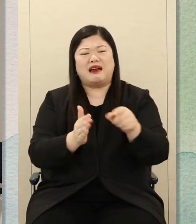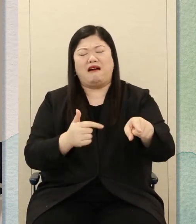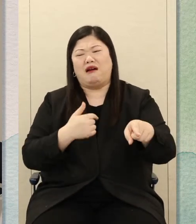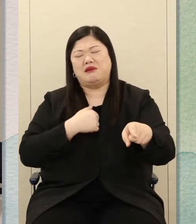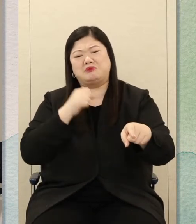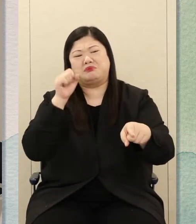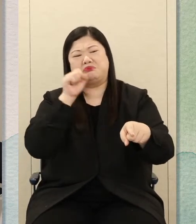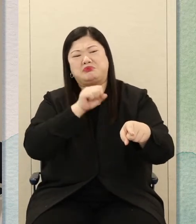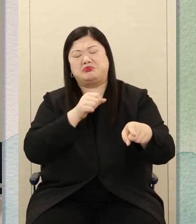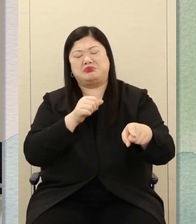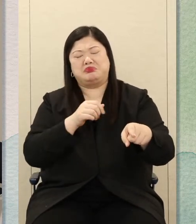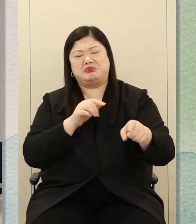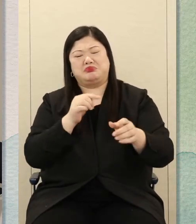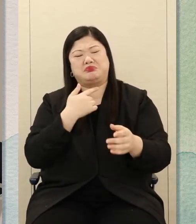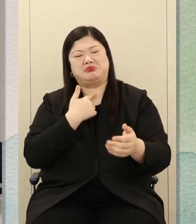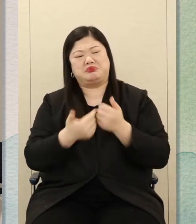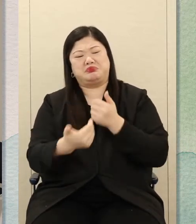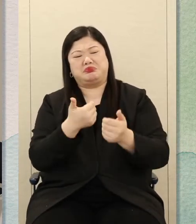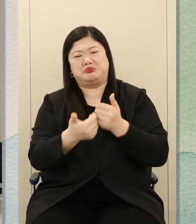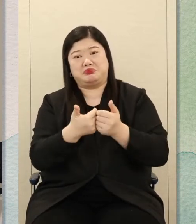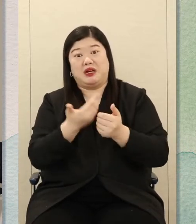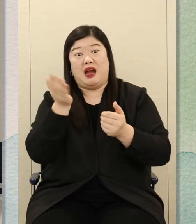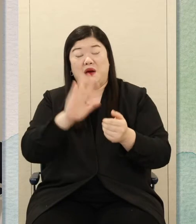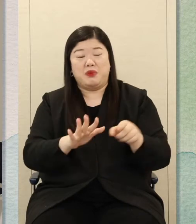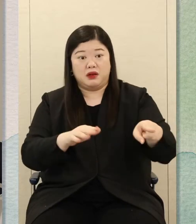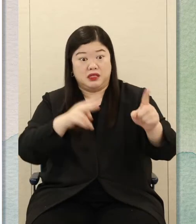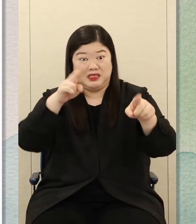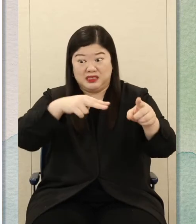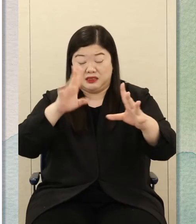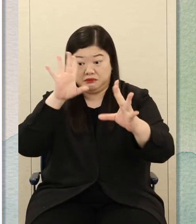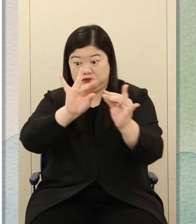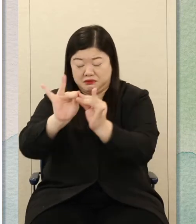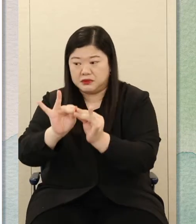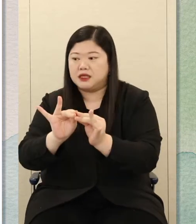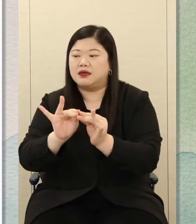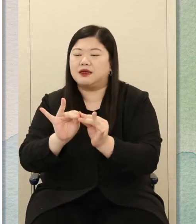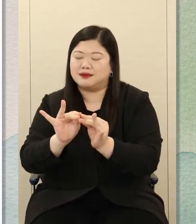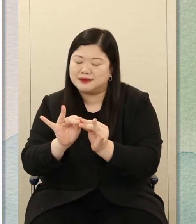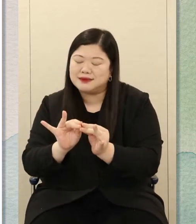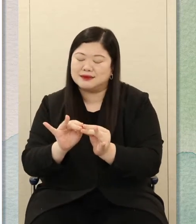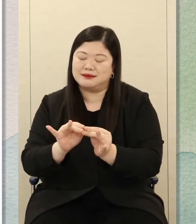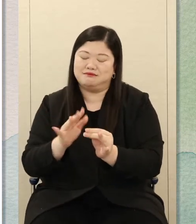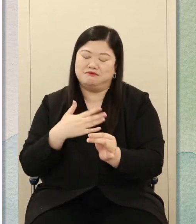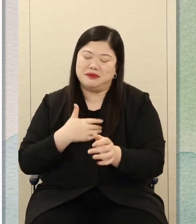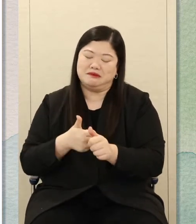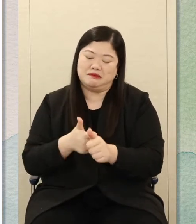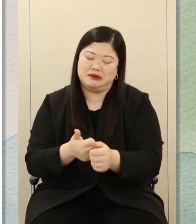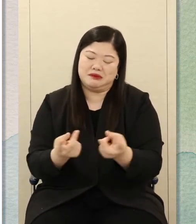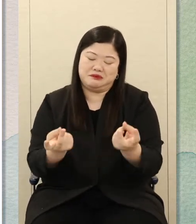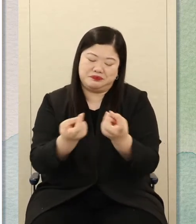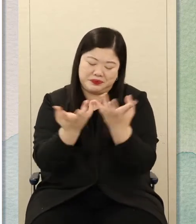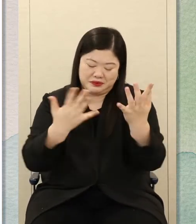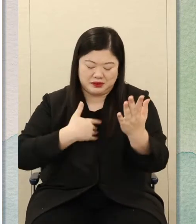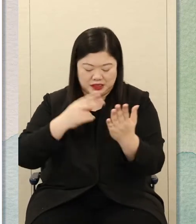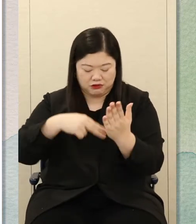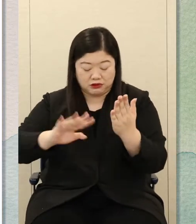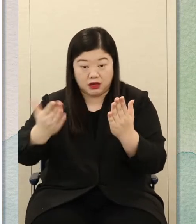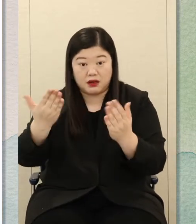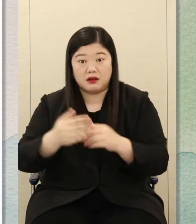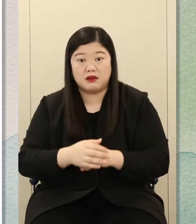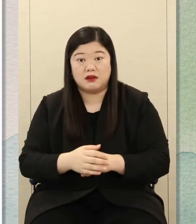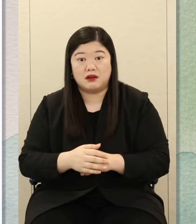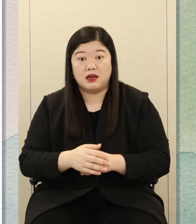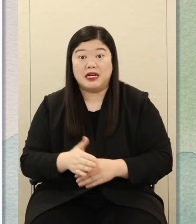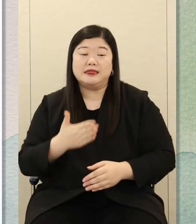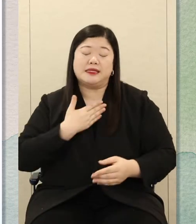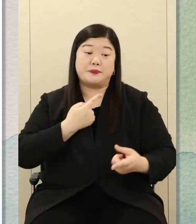8번의 다른 성향의 책을 읽을 가능성이 생기는 거죠. 근데 그걸 굉장히 좋아해야지, 내가 내 취향하는